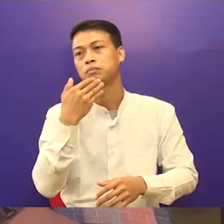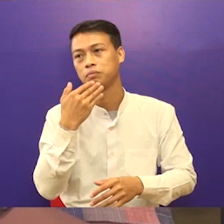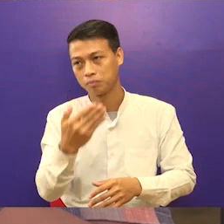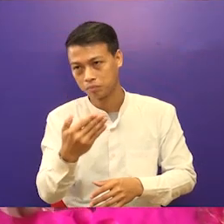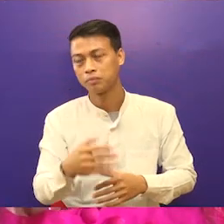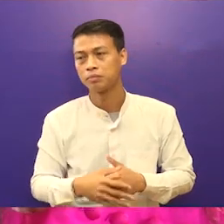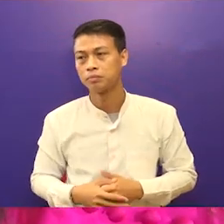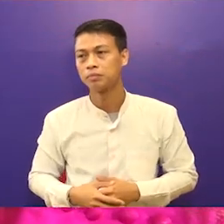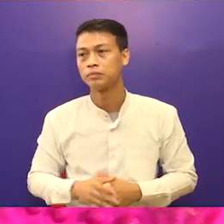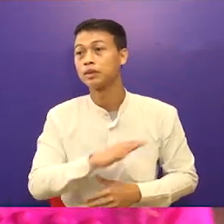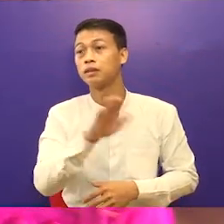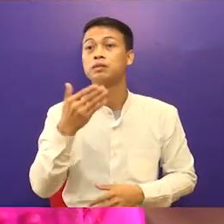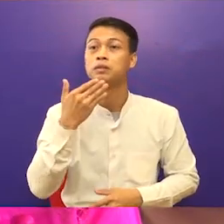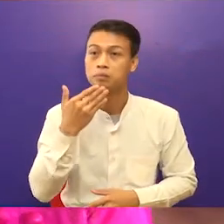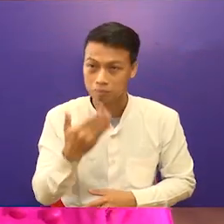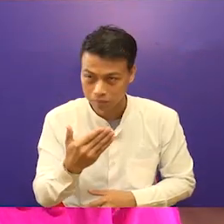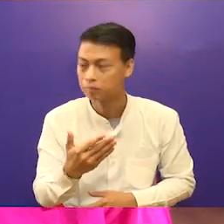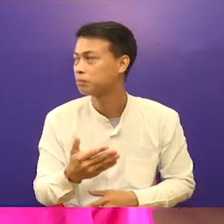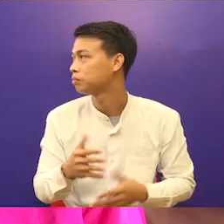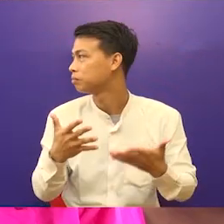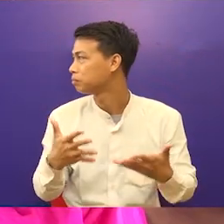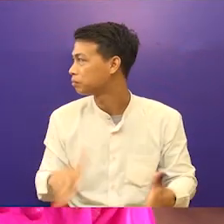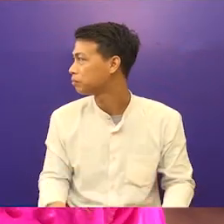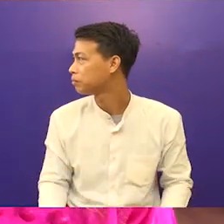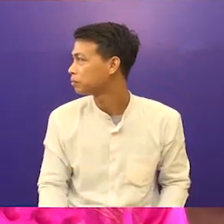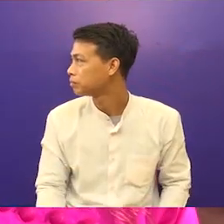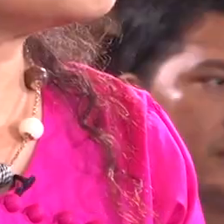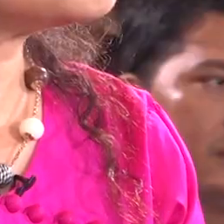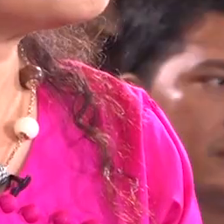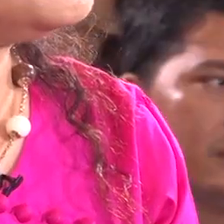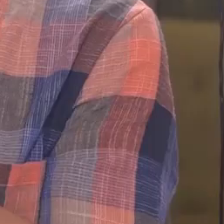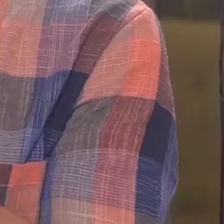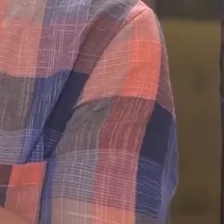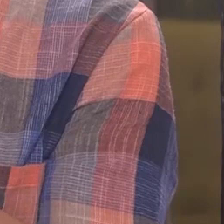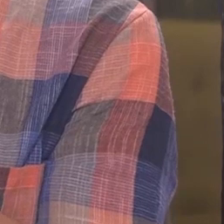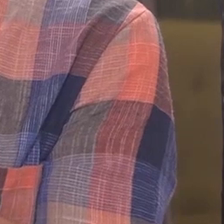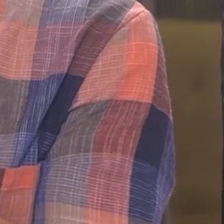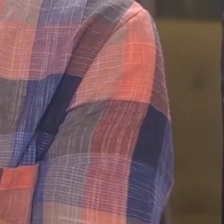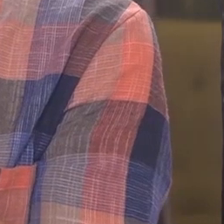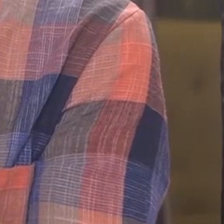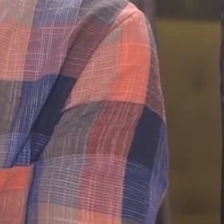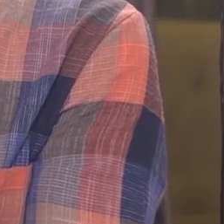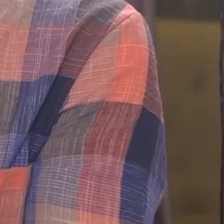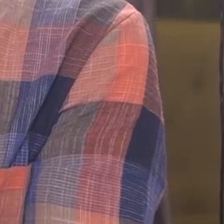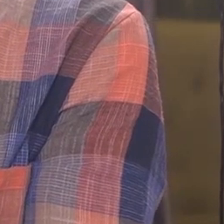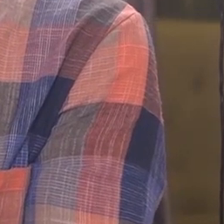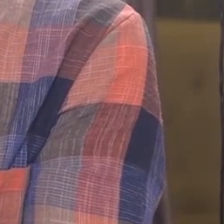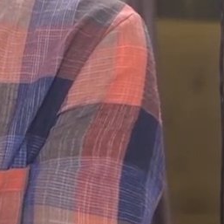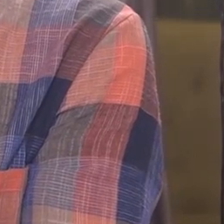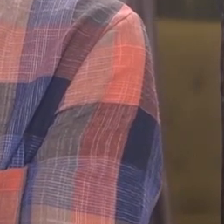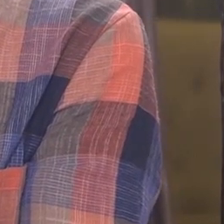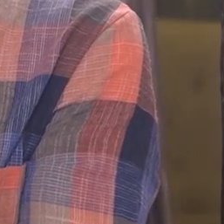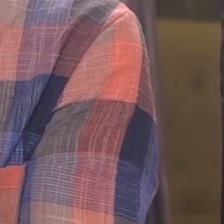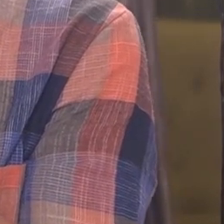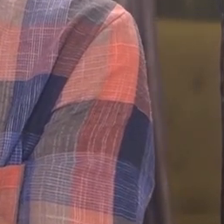ည့်ညံရေဟိုပါဖြစ်တဲ့လူတွေကိုပြောရလို့ဖြစ်မှာသလိုစာအုပ်လေးတွေထည့်လိုက်တာခြေထောက်တစ်ဖက်မပြည့်စုံတဲ့လူမှာကြတော့ခြေထောက်တစ်ဖက်ခန္ဓာ